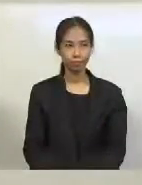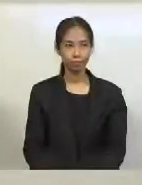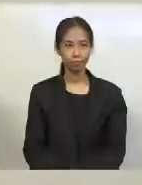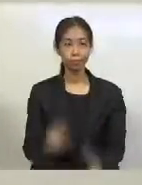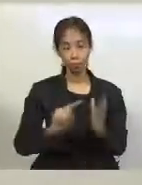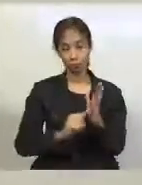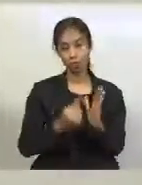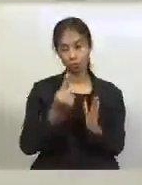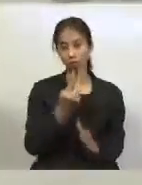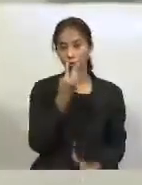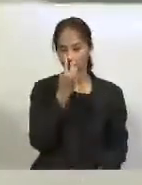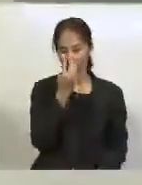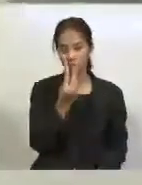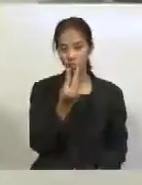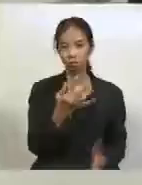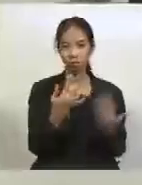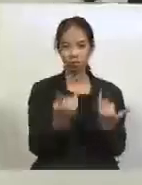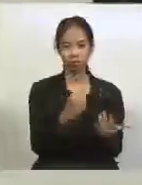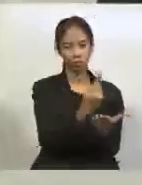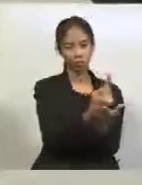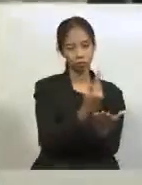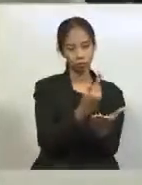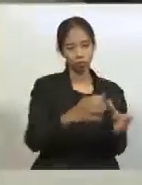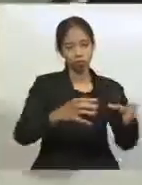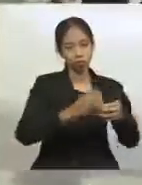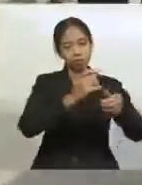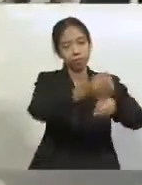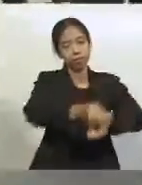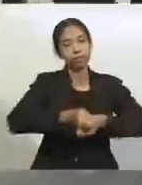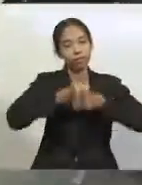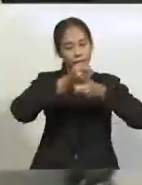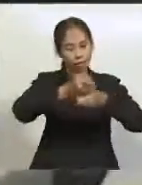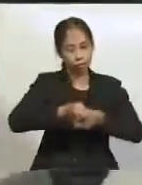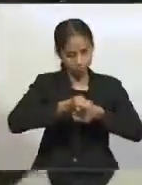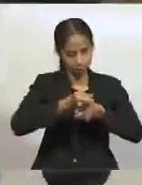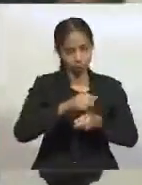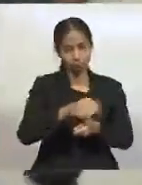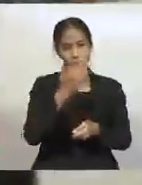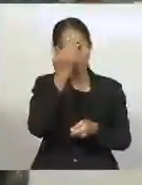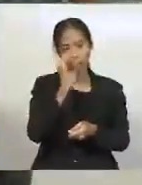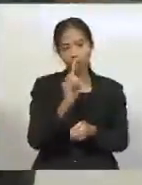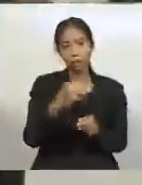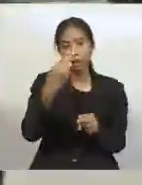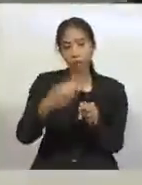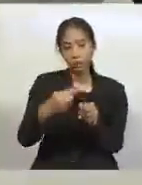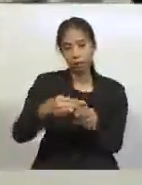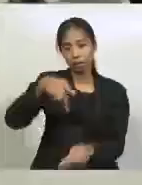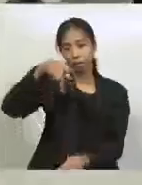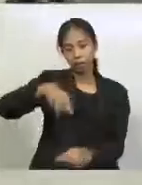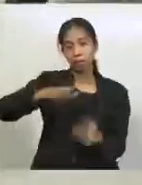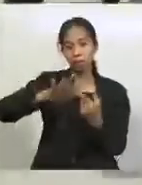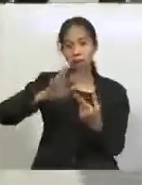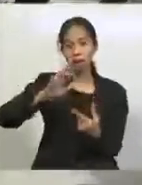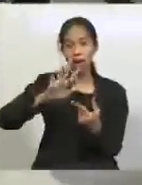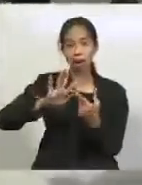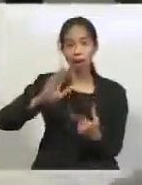เริ่มต้นไปดูความเคลื่อนไหวของบรรดาตัวแทนกลุ่มเกษตรกรนะคะที่เขาใช้พาราควอดกว่า100คนค่ะเดินท